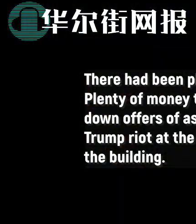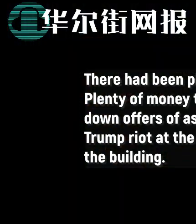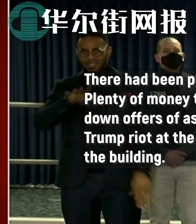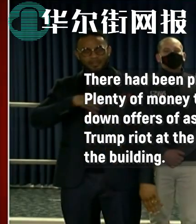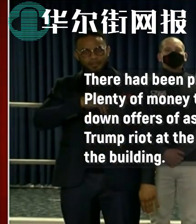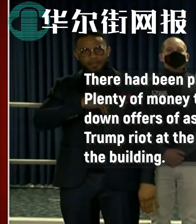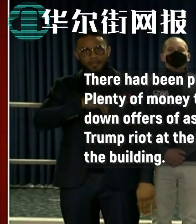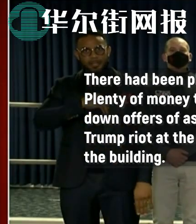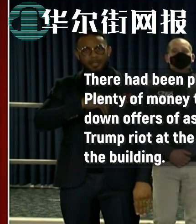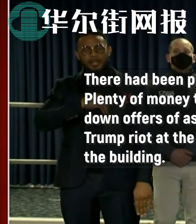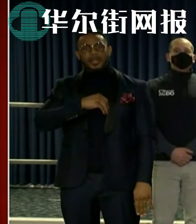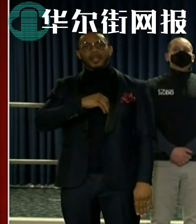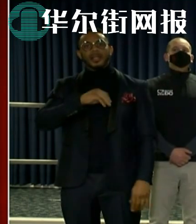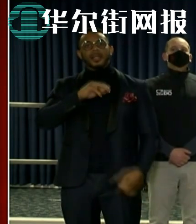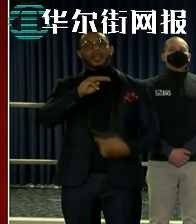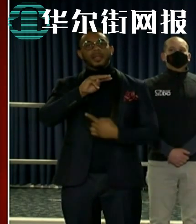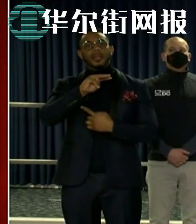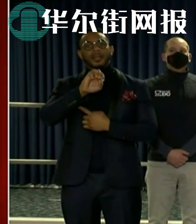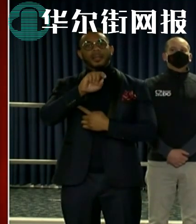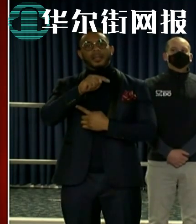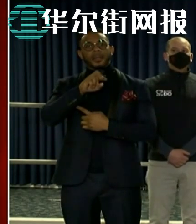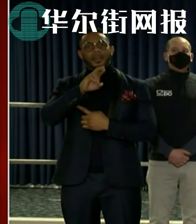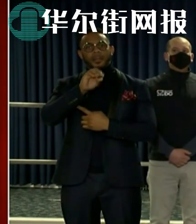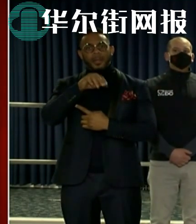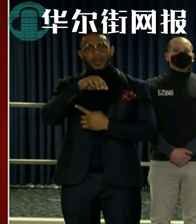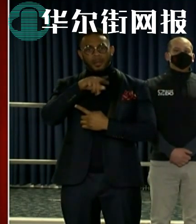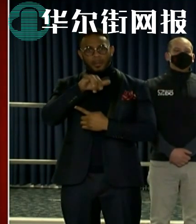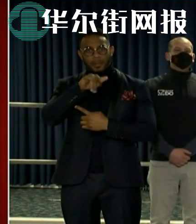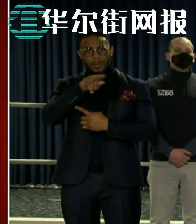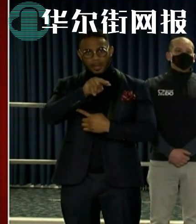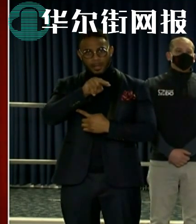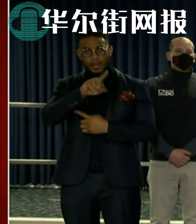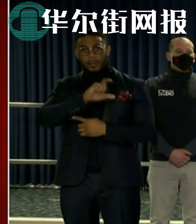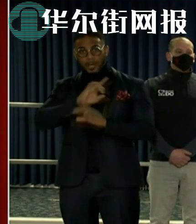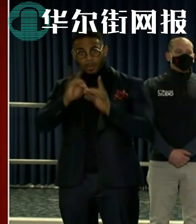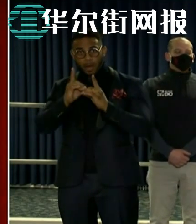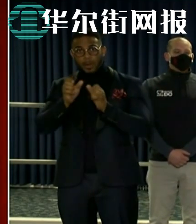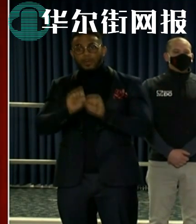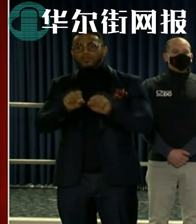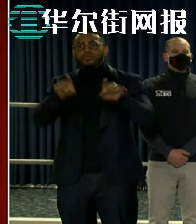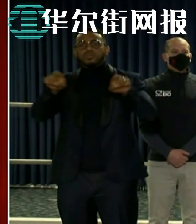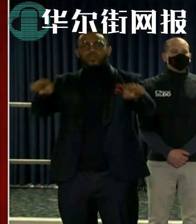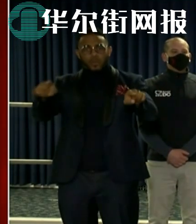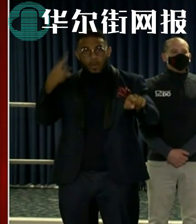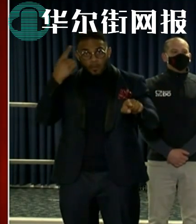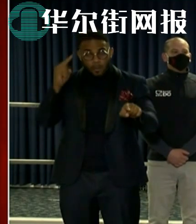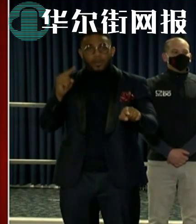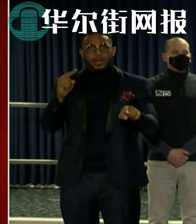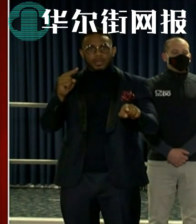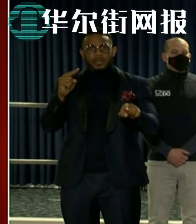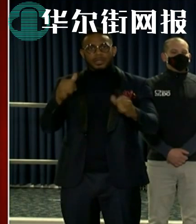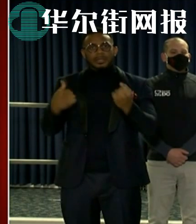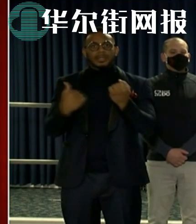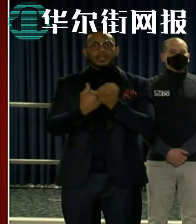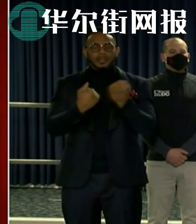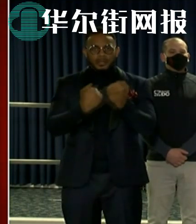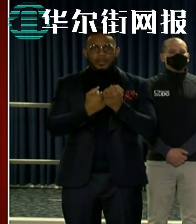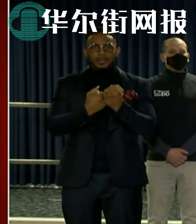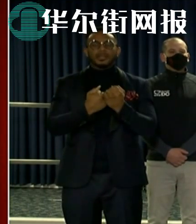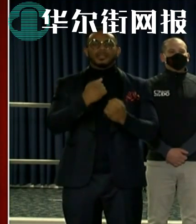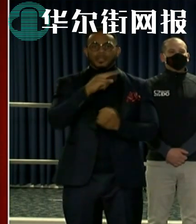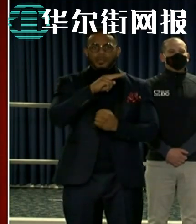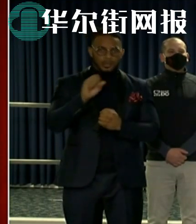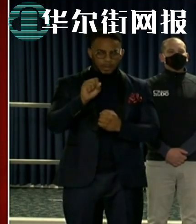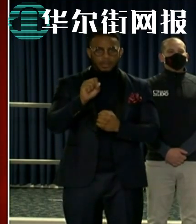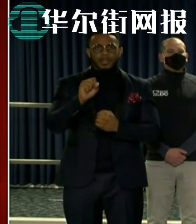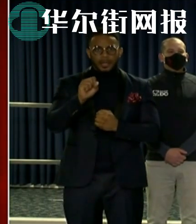机构。国会警察局长桑德周四在一份声明中表示，该机构正在对事件安全规划以及政策程序进行彻